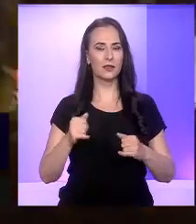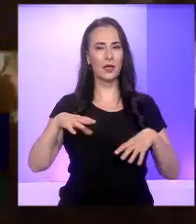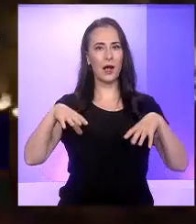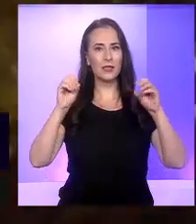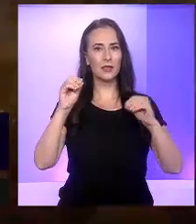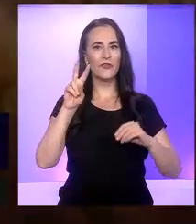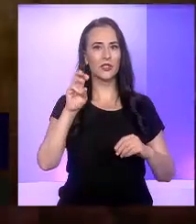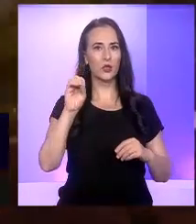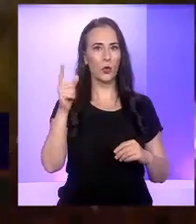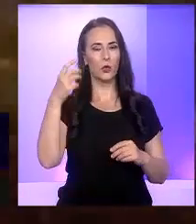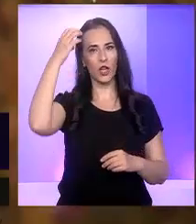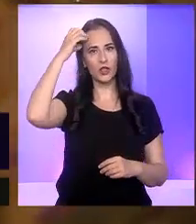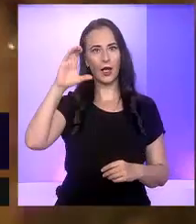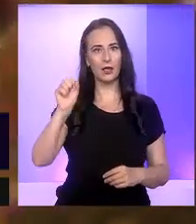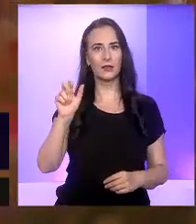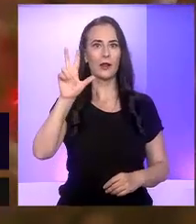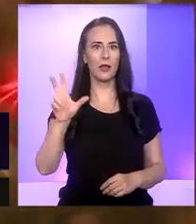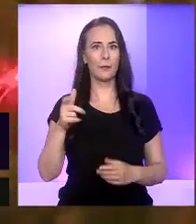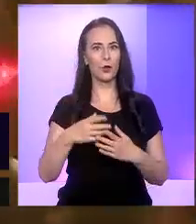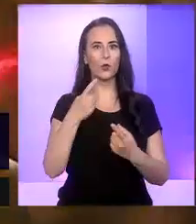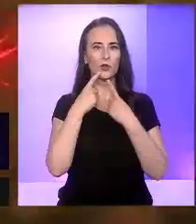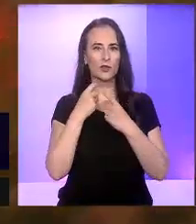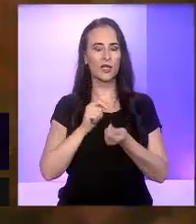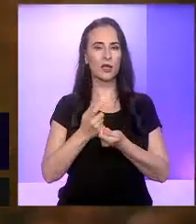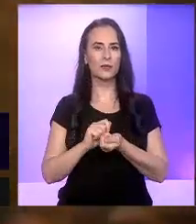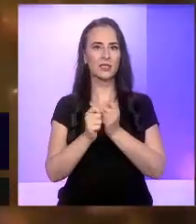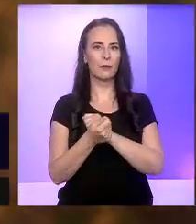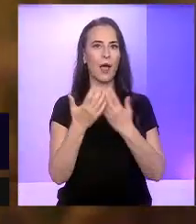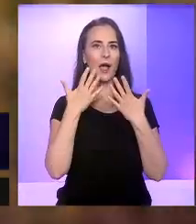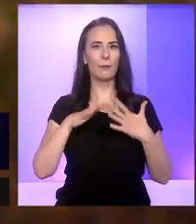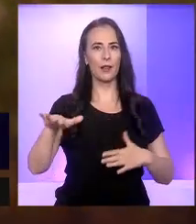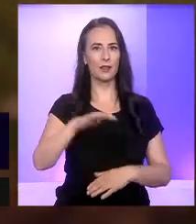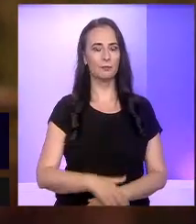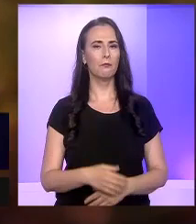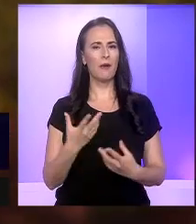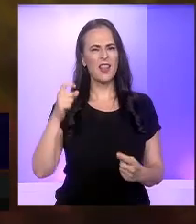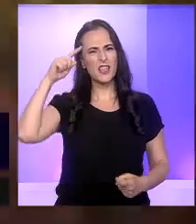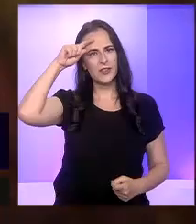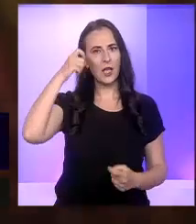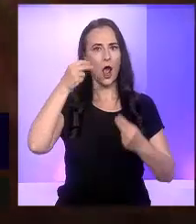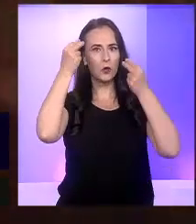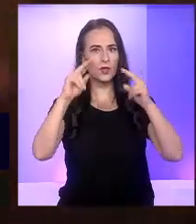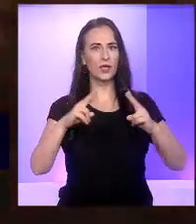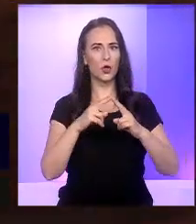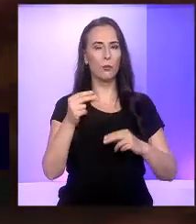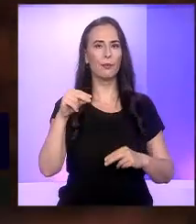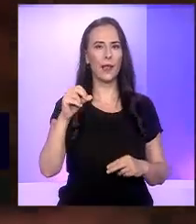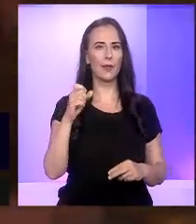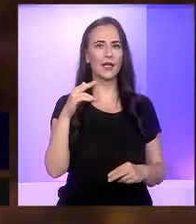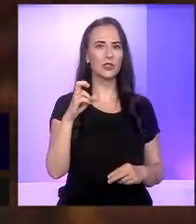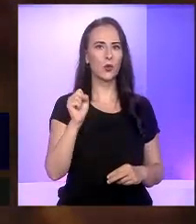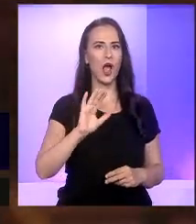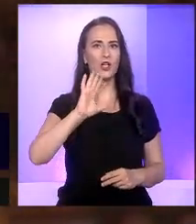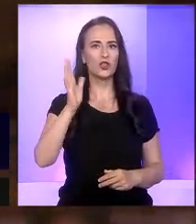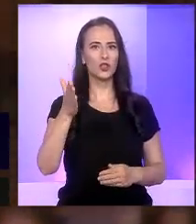astăzi la Castelul Windsor cu regele Charles al III-lea pentru o discuție despre schimbările climatice. Mai dificilă se anunță întâlnirea cu premierul